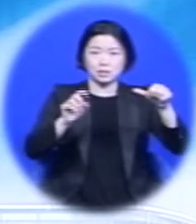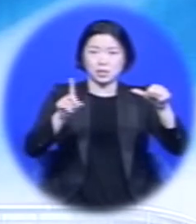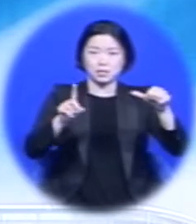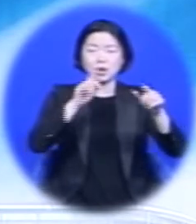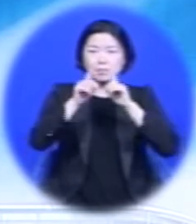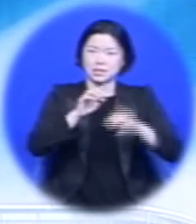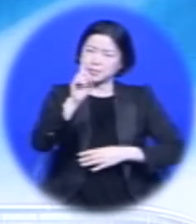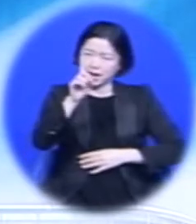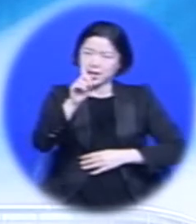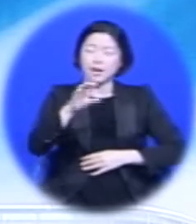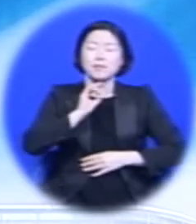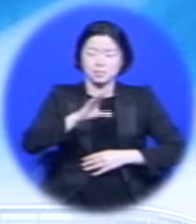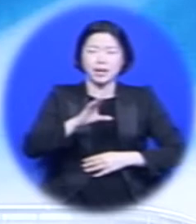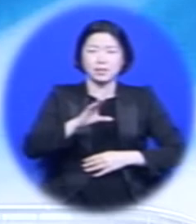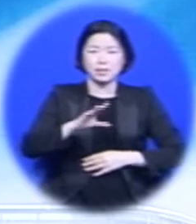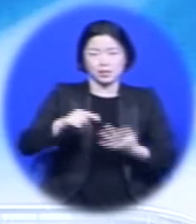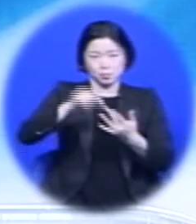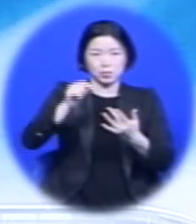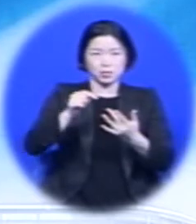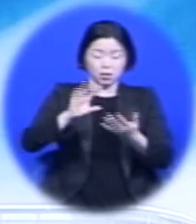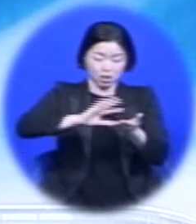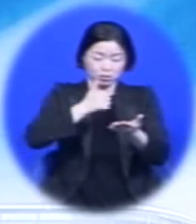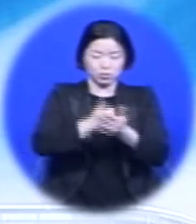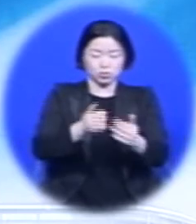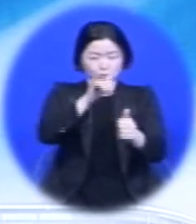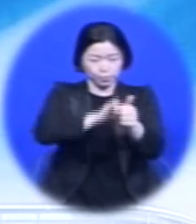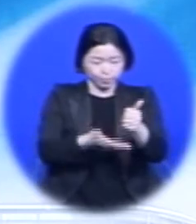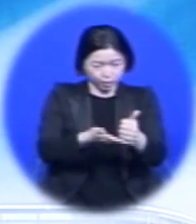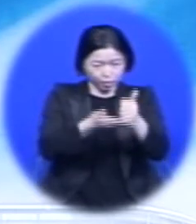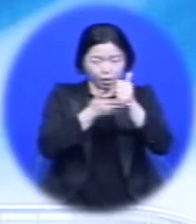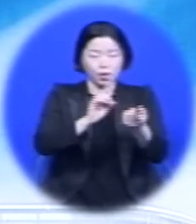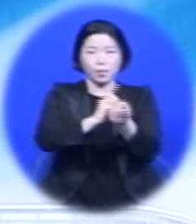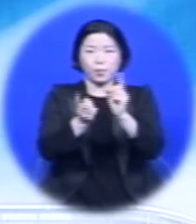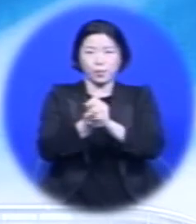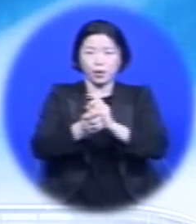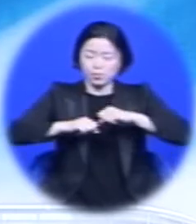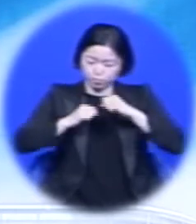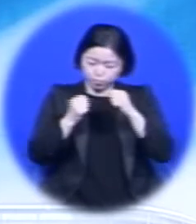택했어요. 그리스도를 경외함으로 서로 순종하라.